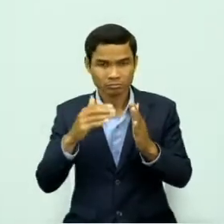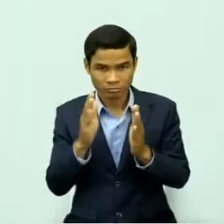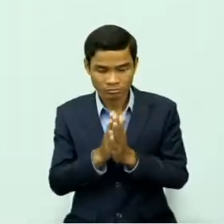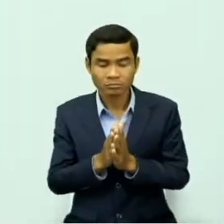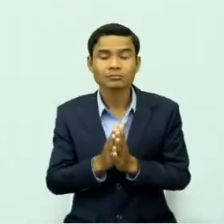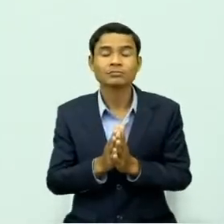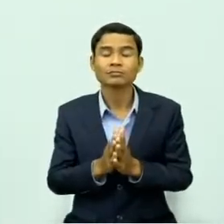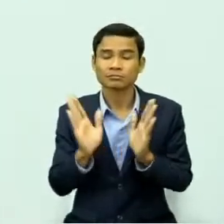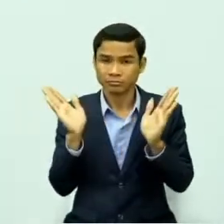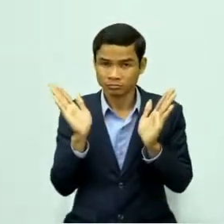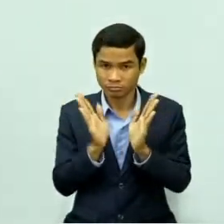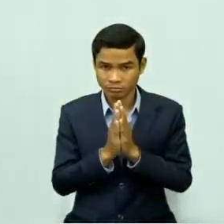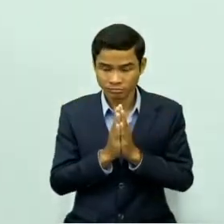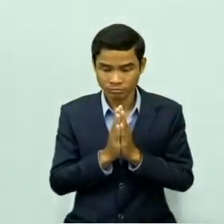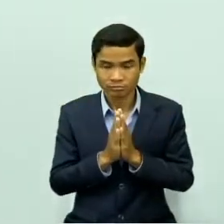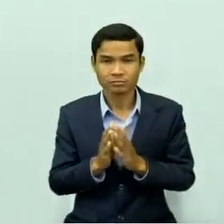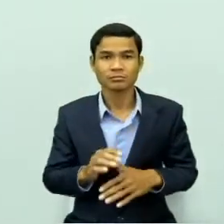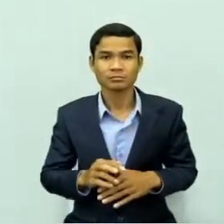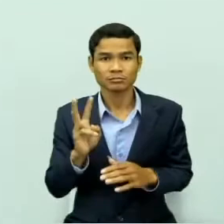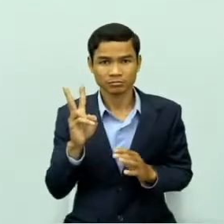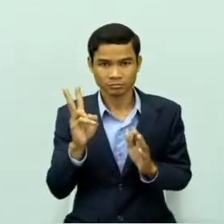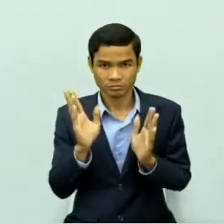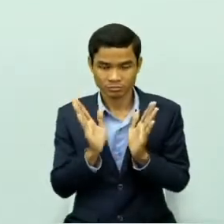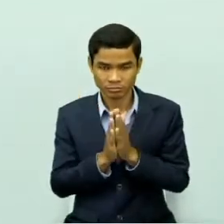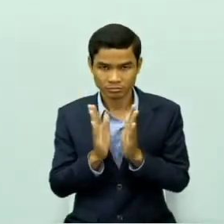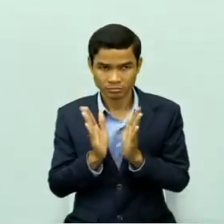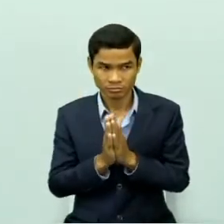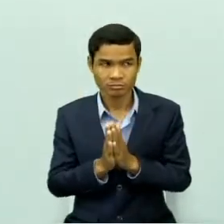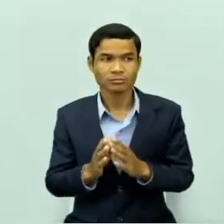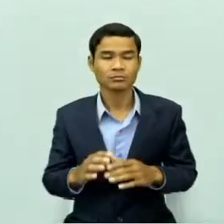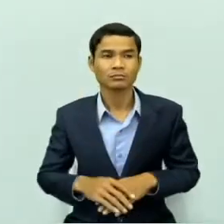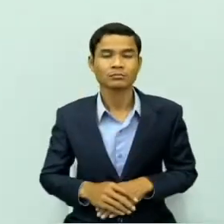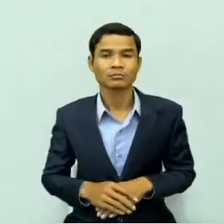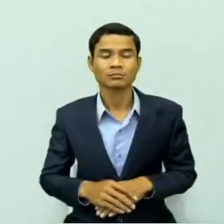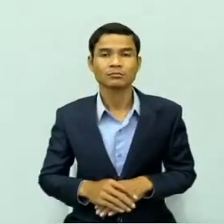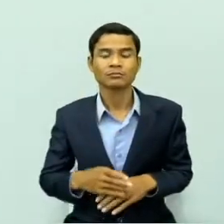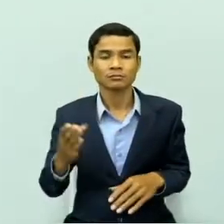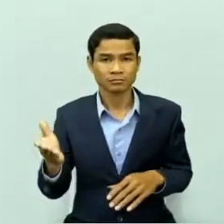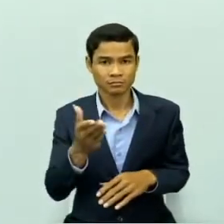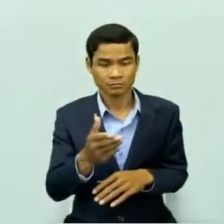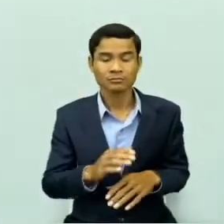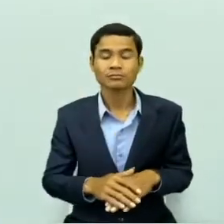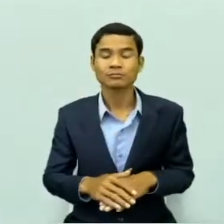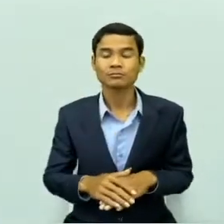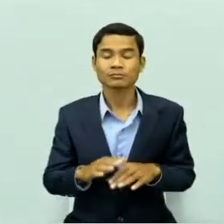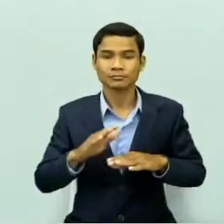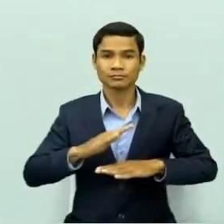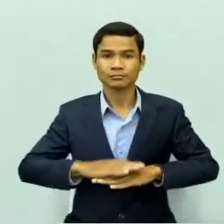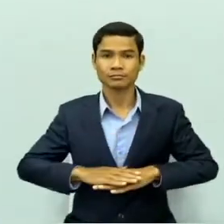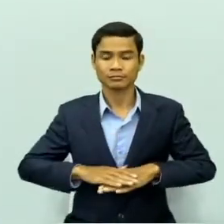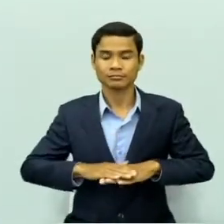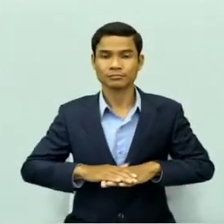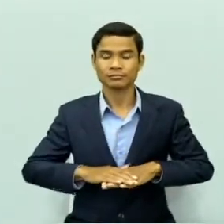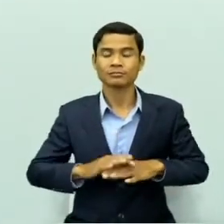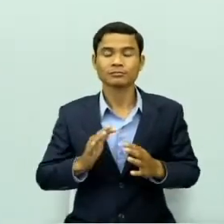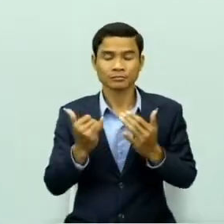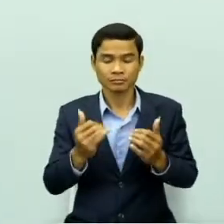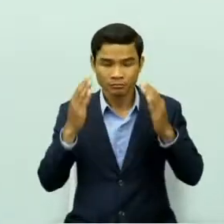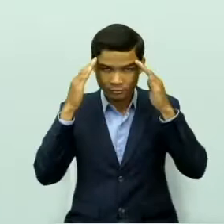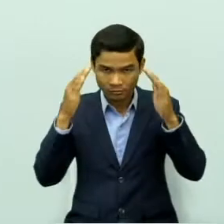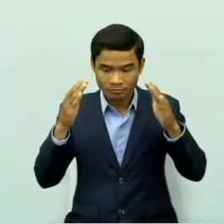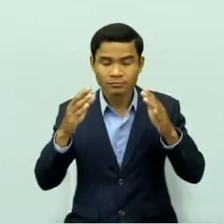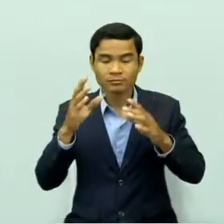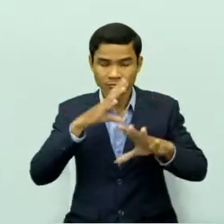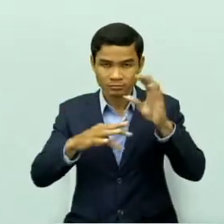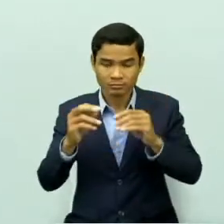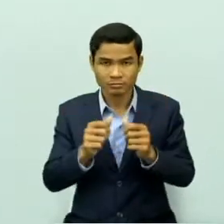con tiệt đây mà đó chà pi đó chài là con đã đây lật tóc hai trim khôn riêng cho mùi nẹ cổ ta nẹ